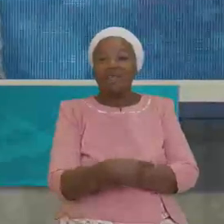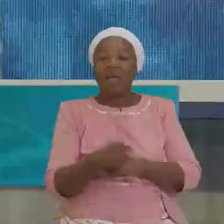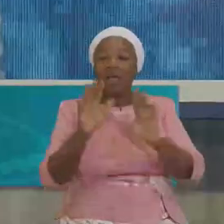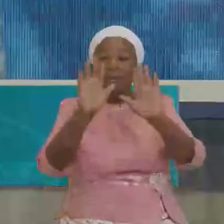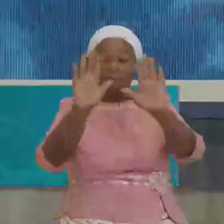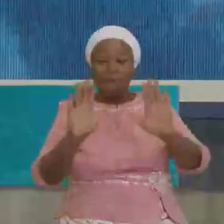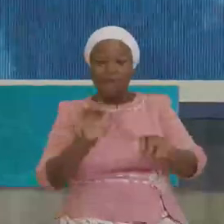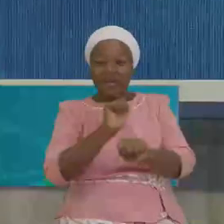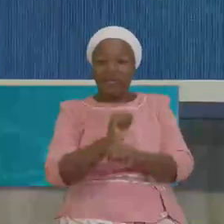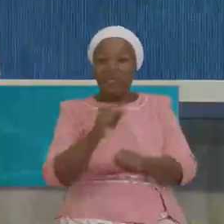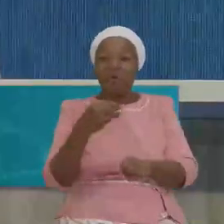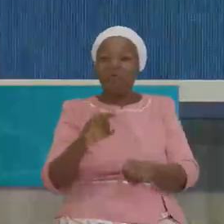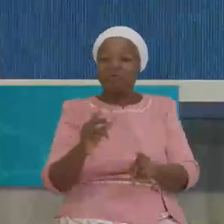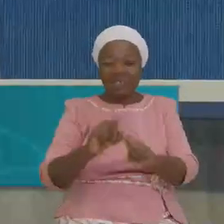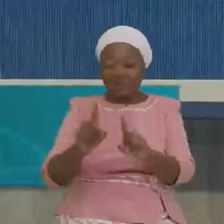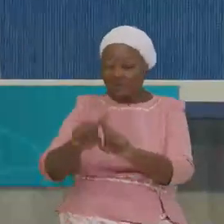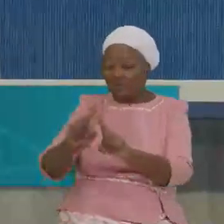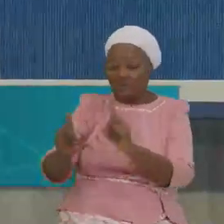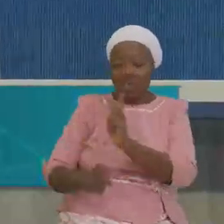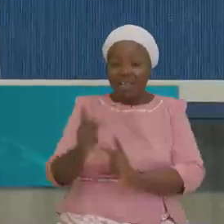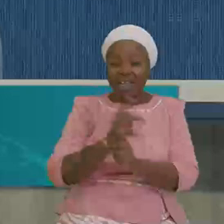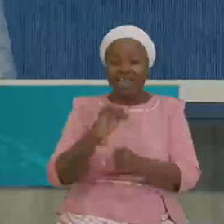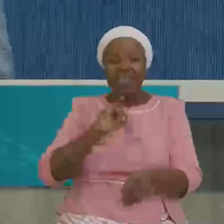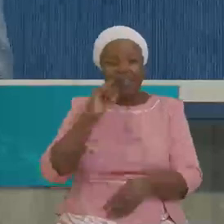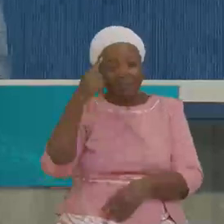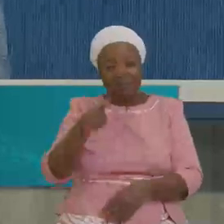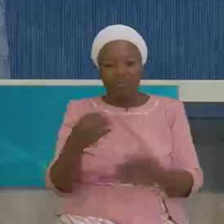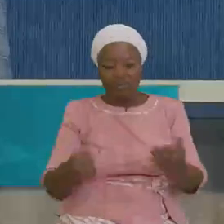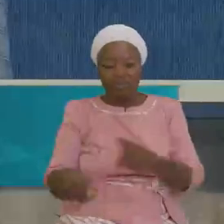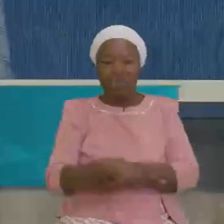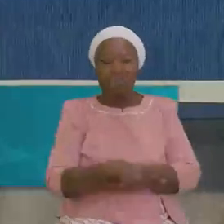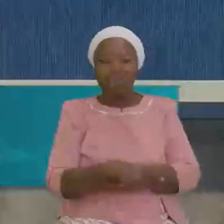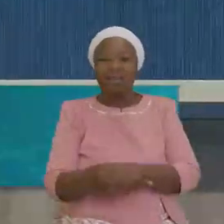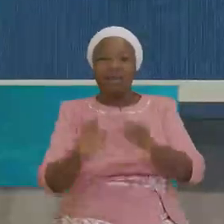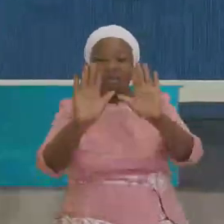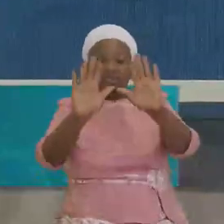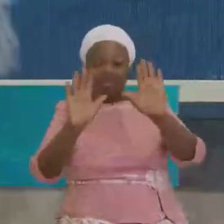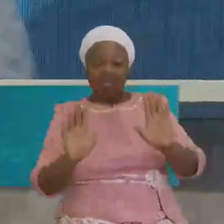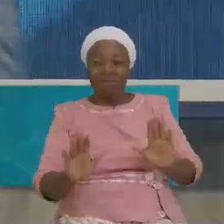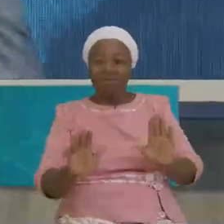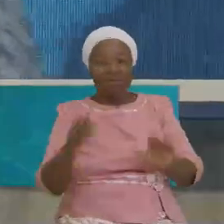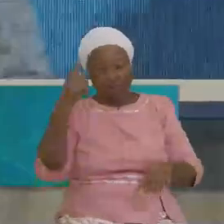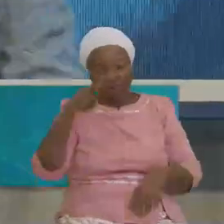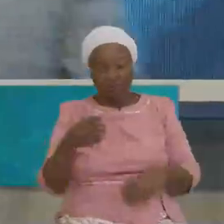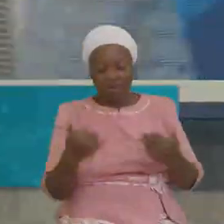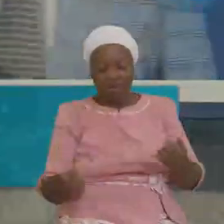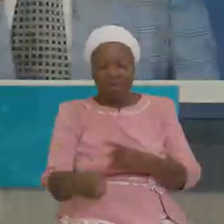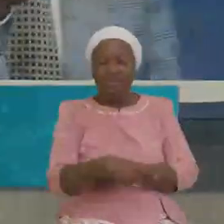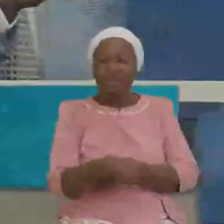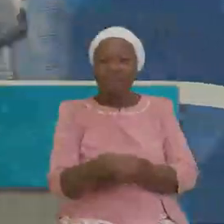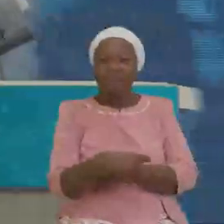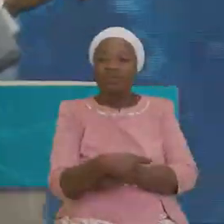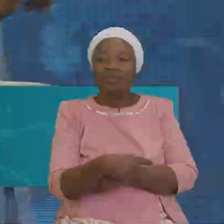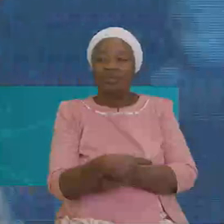délivrance complète est pour vous ce jour. Tout genre de miracle vous appartient ce